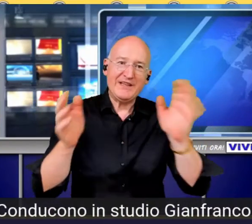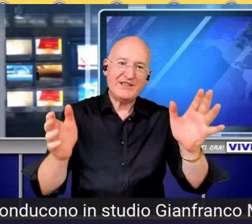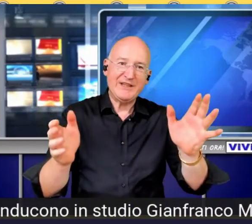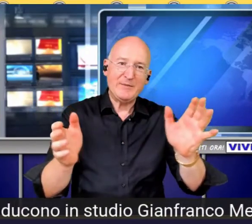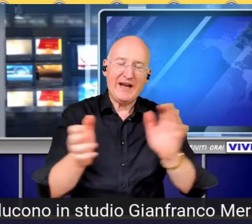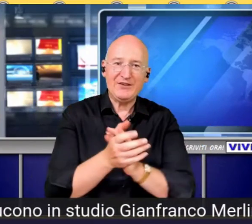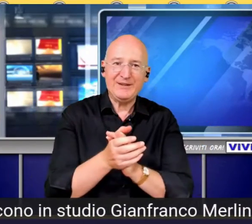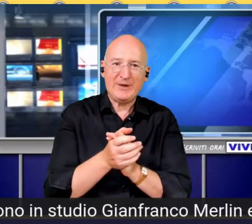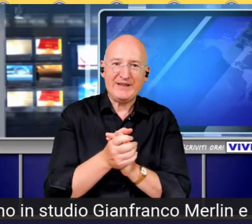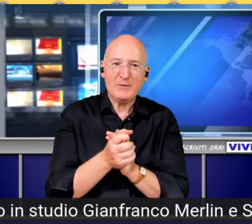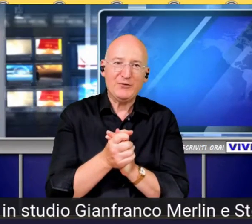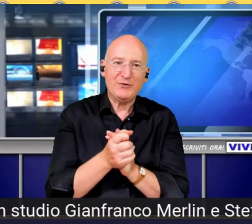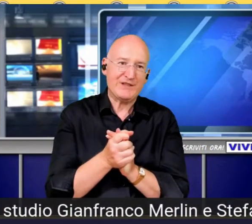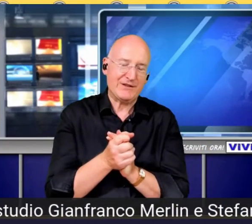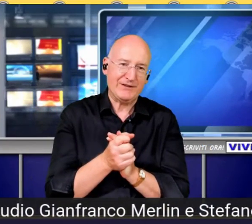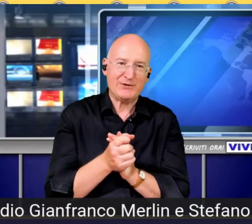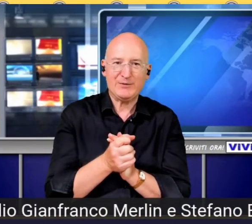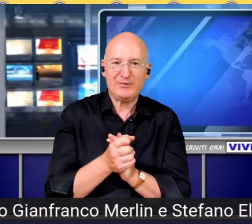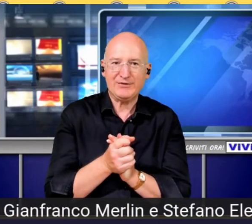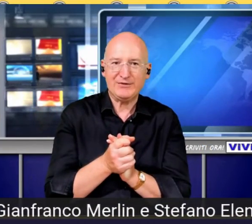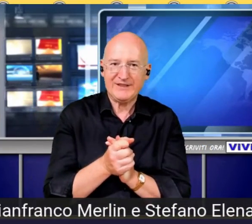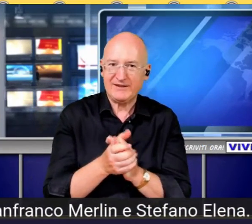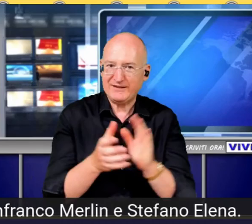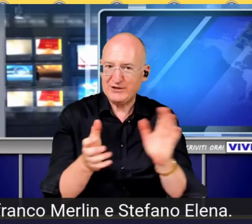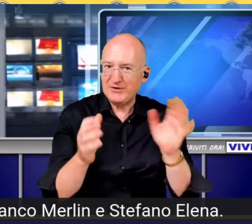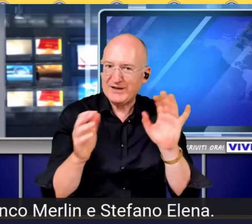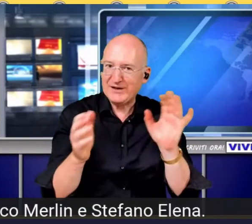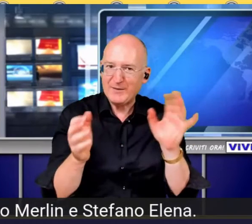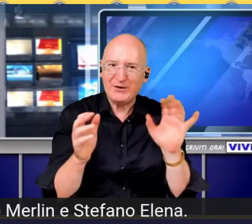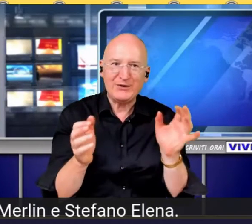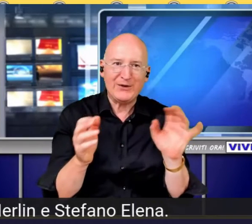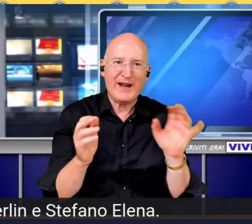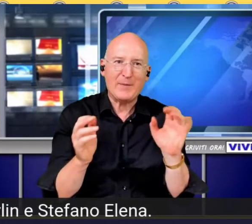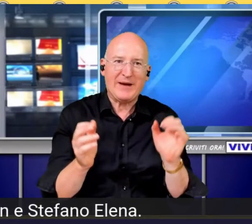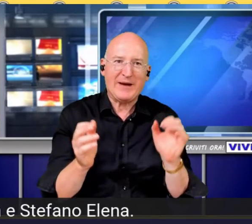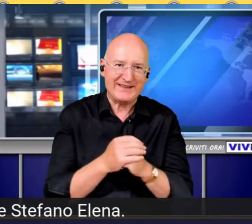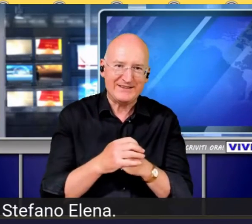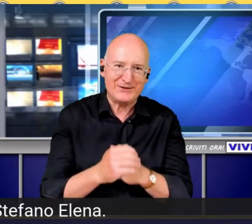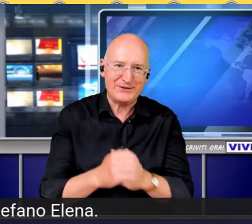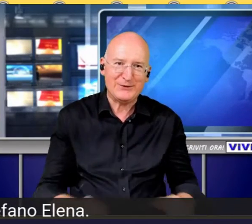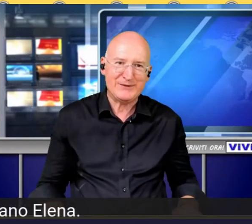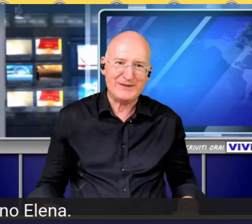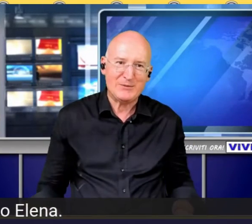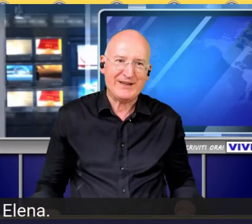Noi per 10 di maio gli prendiamo un fisico da questo punto di vista. Esatto,